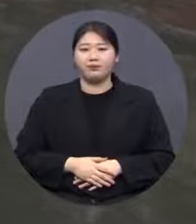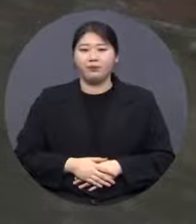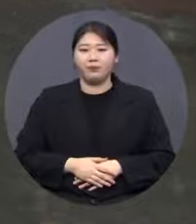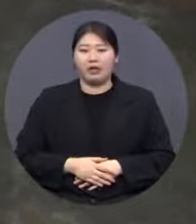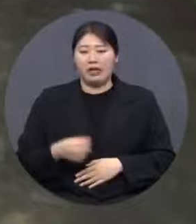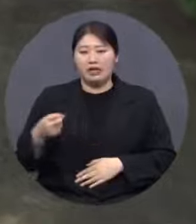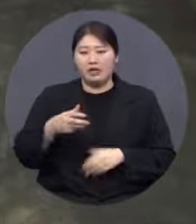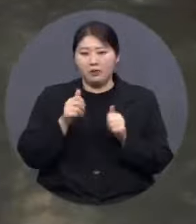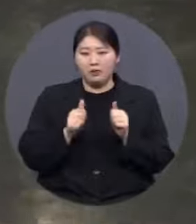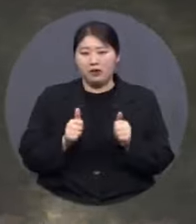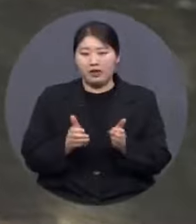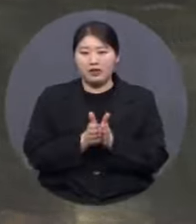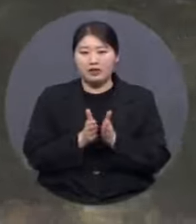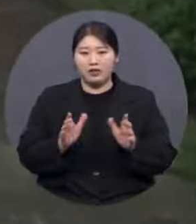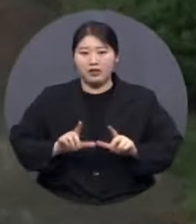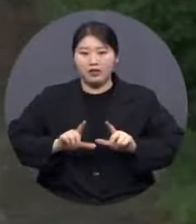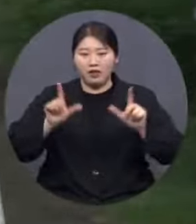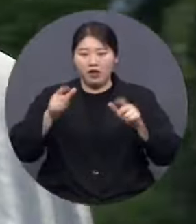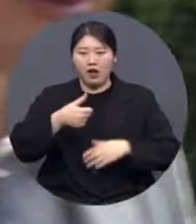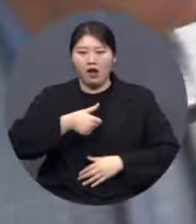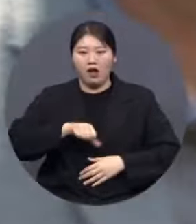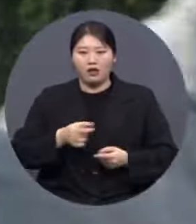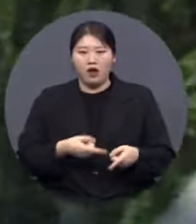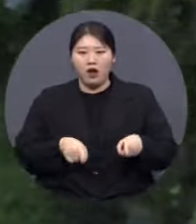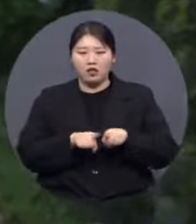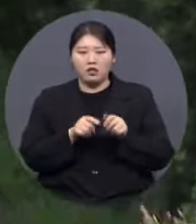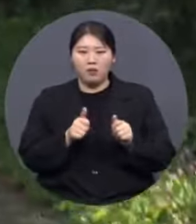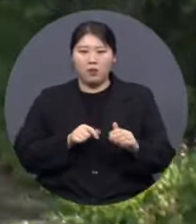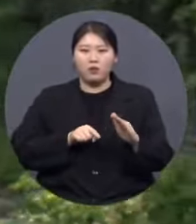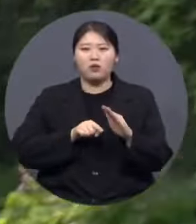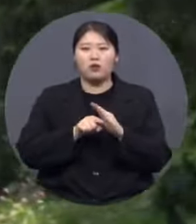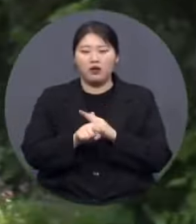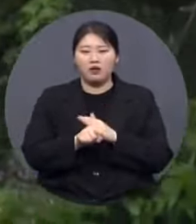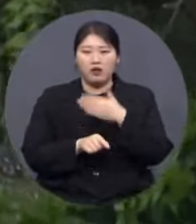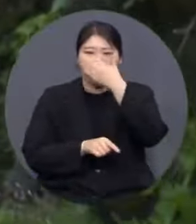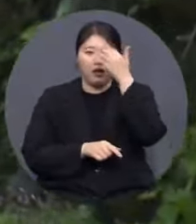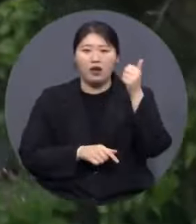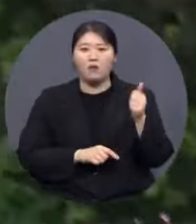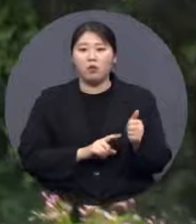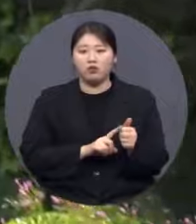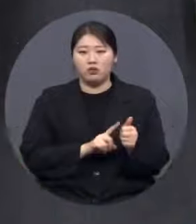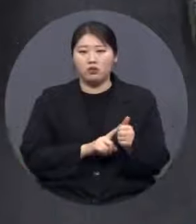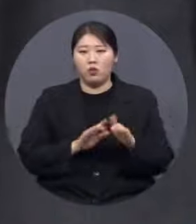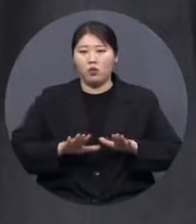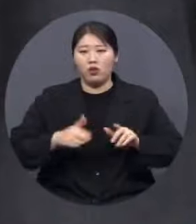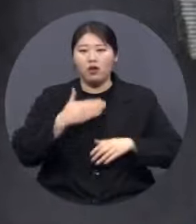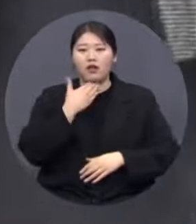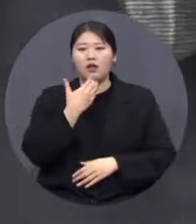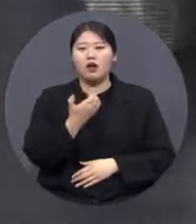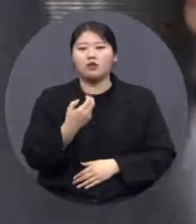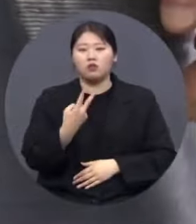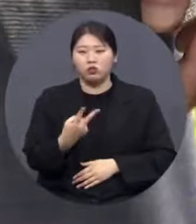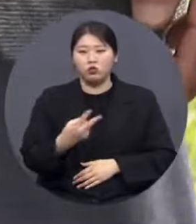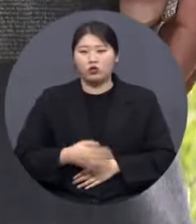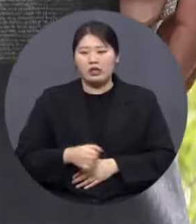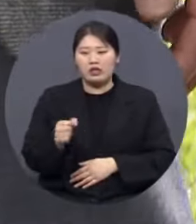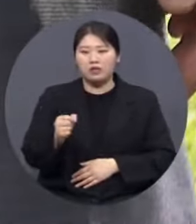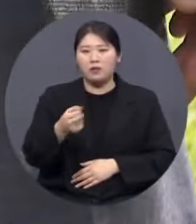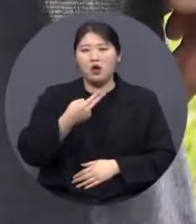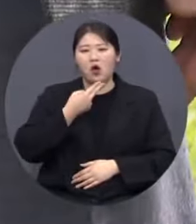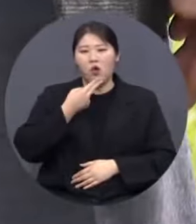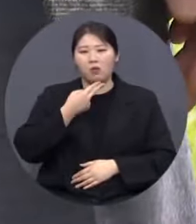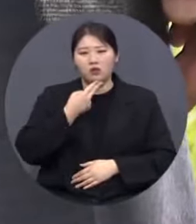재심 선고가 이루어지는 날, 아들과 법원으로 향하는 강순주 할아버지. 올해 92, 지팡이 없이는